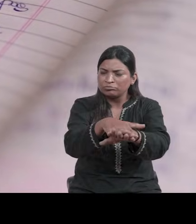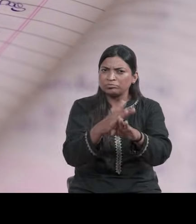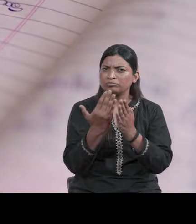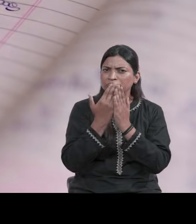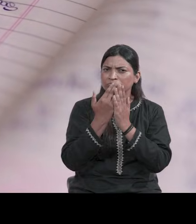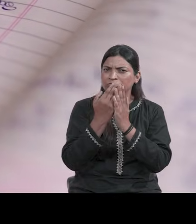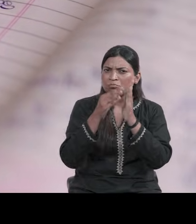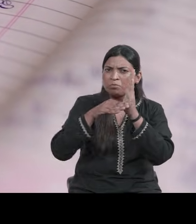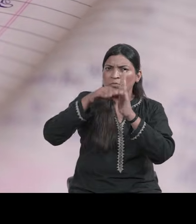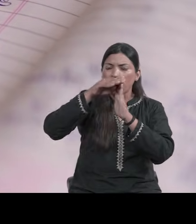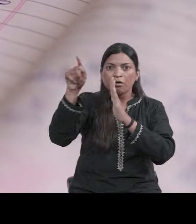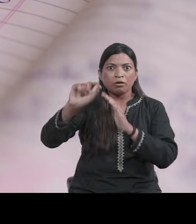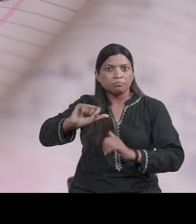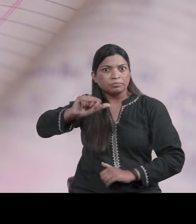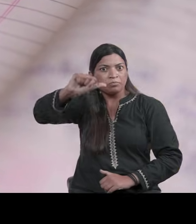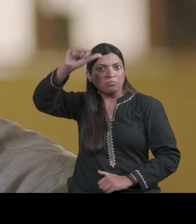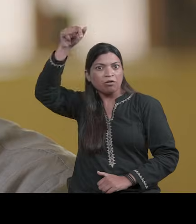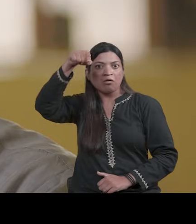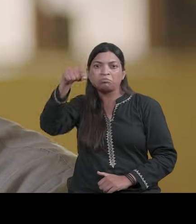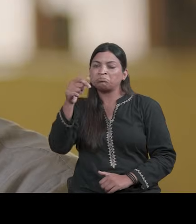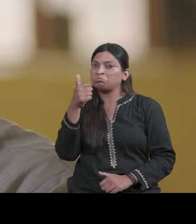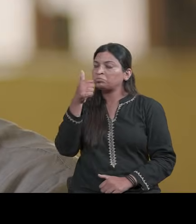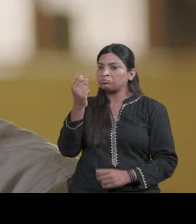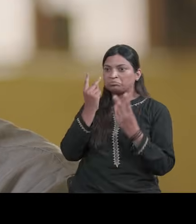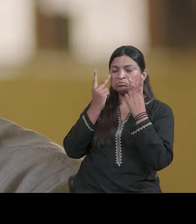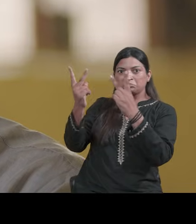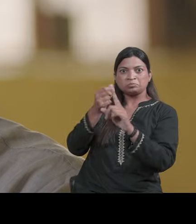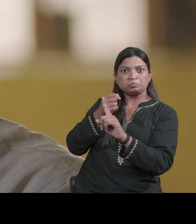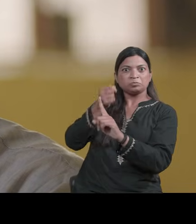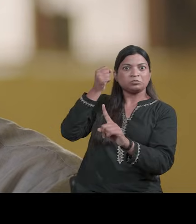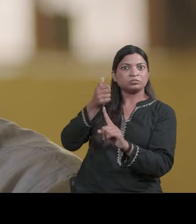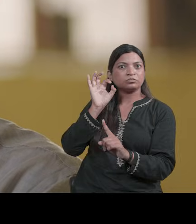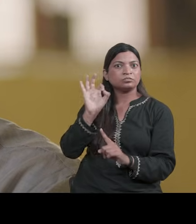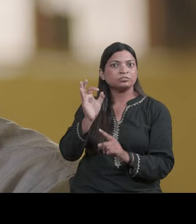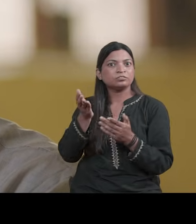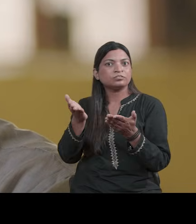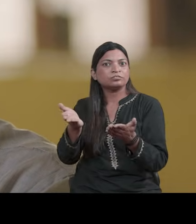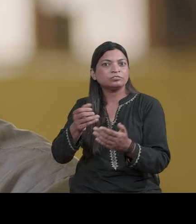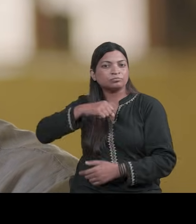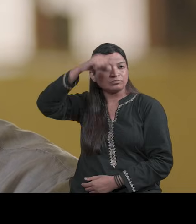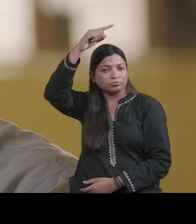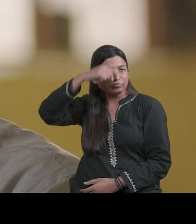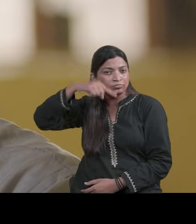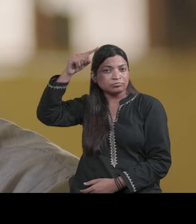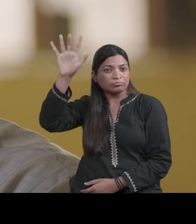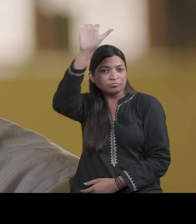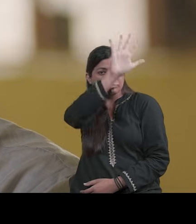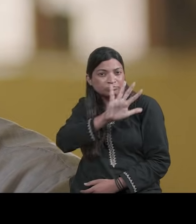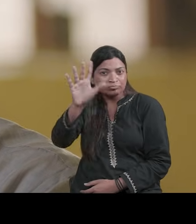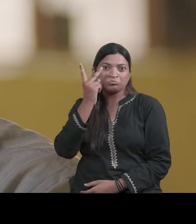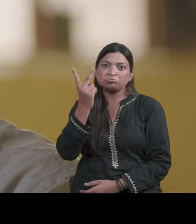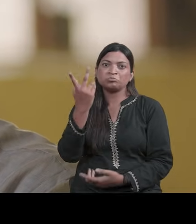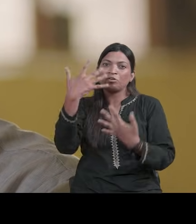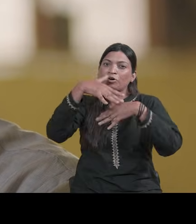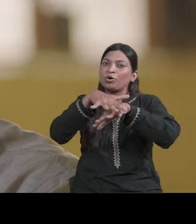हैं, ये एक अनुपम उदाहरण है, अनुकरणीय उदाहरण है। और आज पूरे देश भर में ये समावेशन के मॉडल को अपनाया जा रहा है और